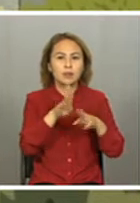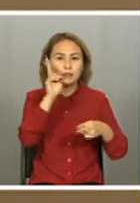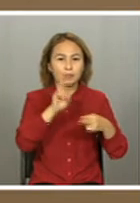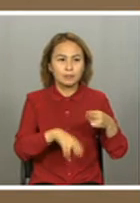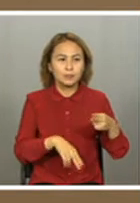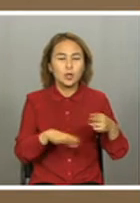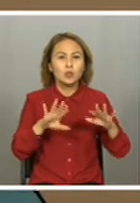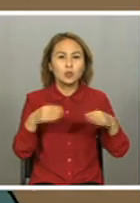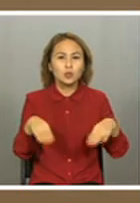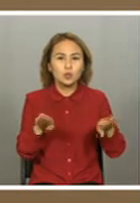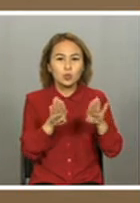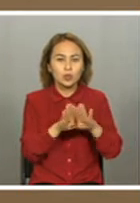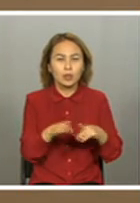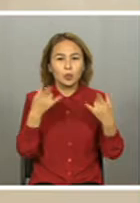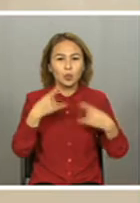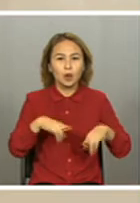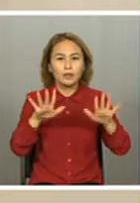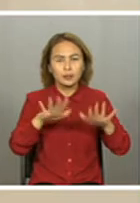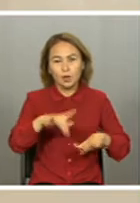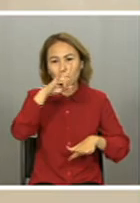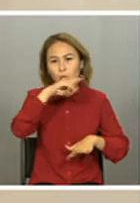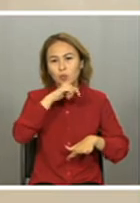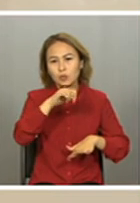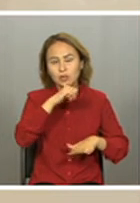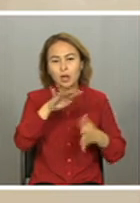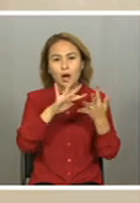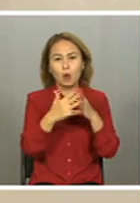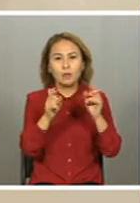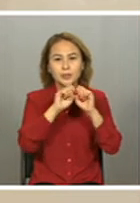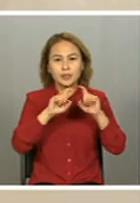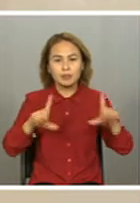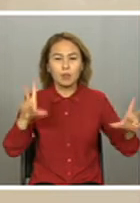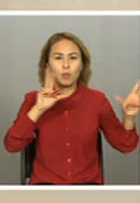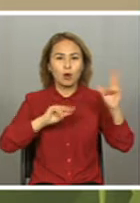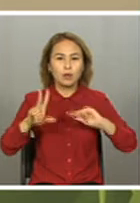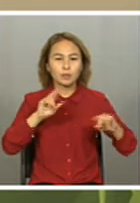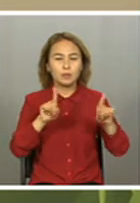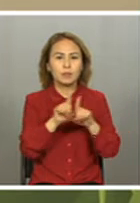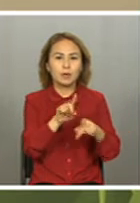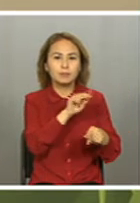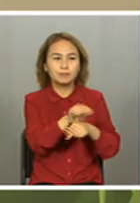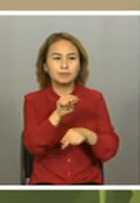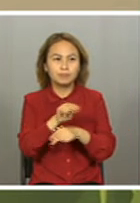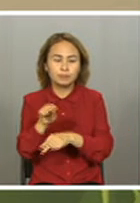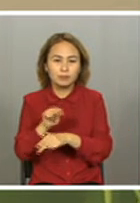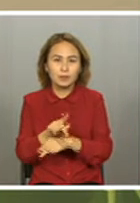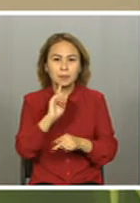Сөйтіп, туған өңірі Қостанайдың ауыл мектептерінде мұғалім болып бала оқытты.